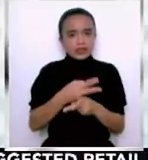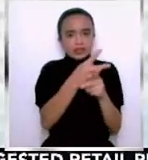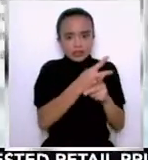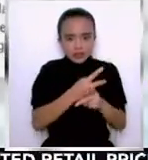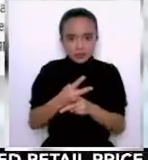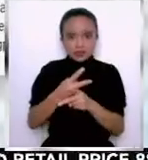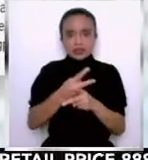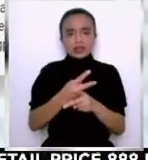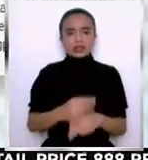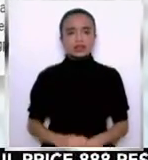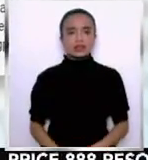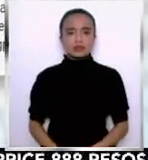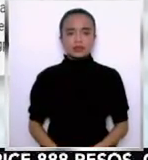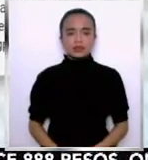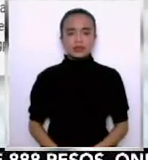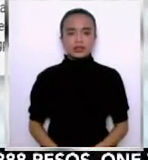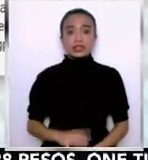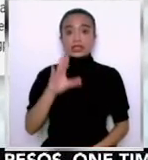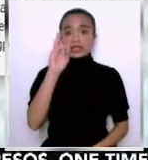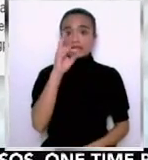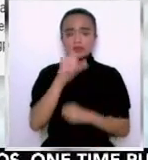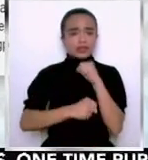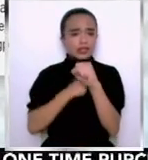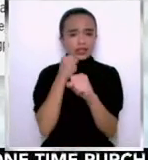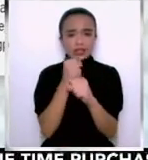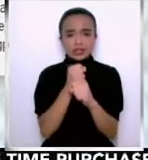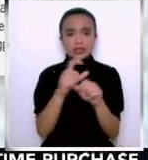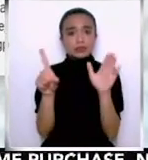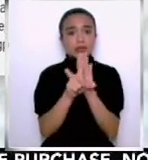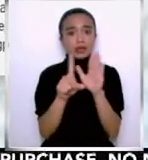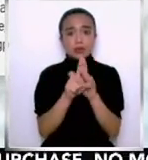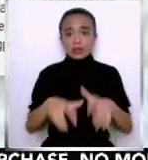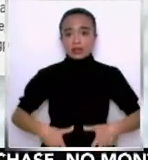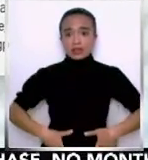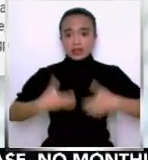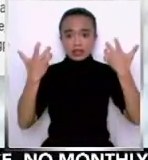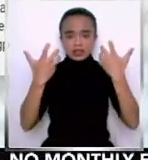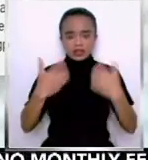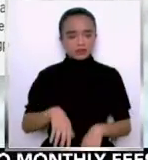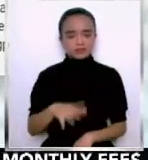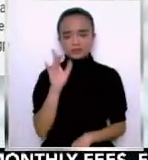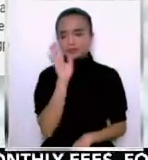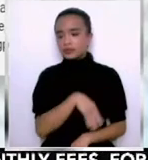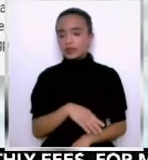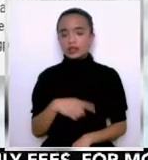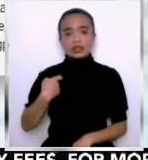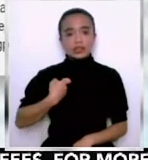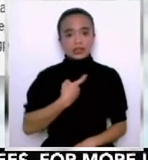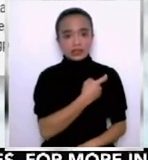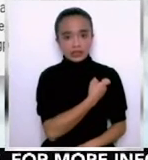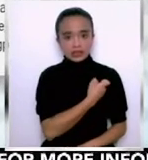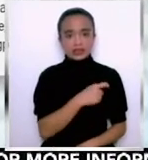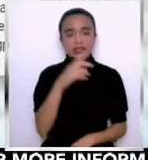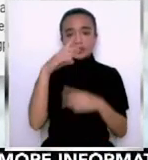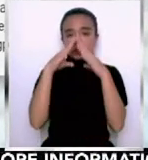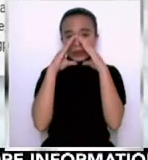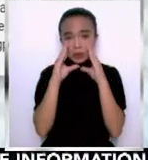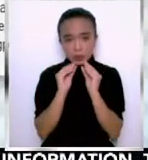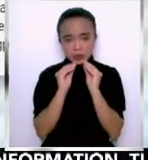lang. 7 taon daw siyang bawal magalit, magtampo, masaktan, mabigo, malungkot,